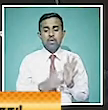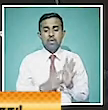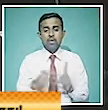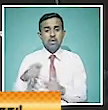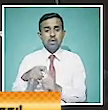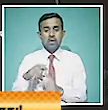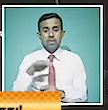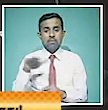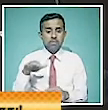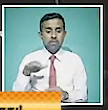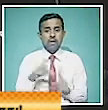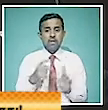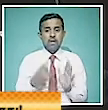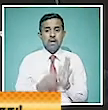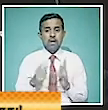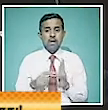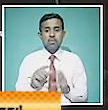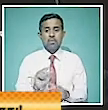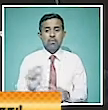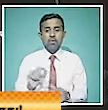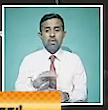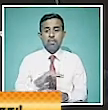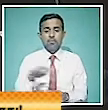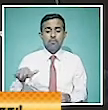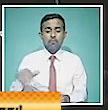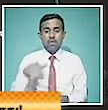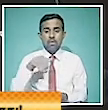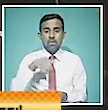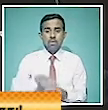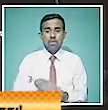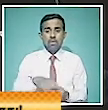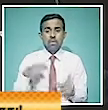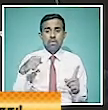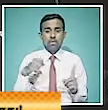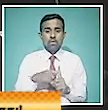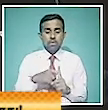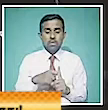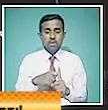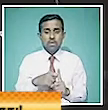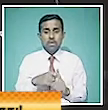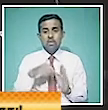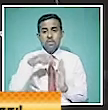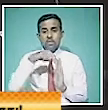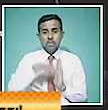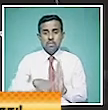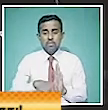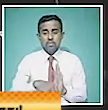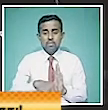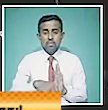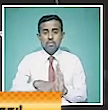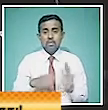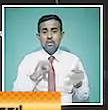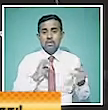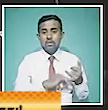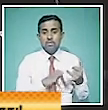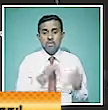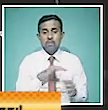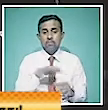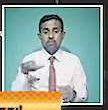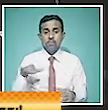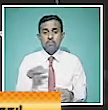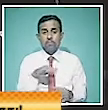என்கின்ற டிஆர்ஓ டிவிஷனின் கீழ் கரைவாகு பற்று தெற்கு என்பது சாய்ந்தமருதுக்கு ஒரு உள்ளூராட்சி சபையும், கரைவாகு